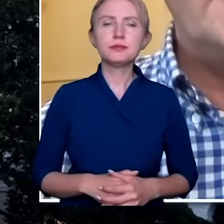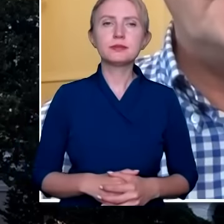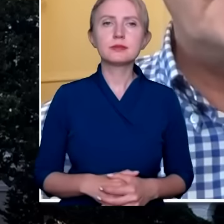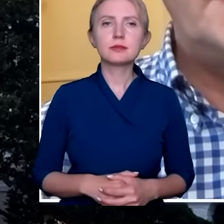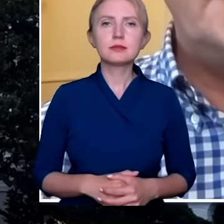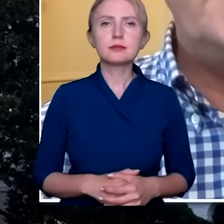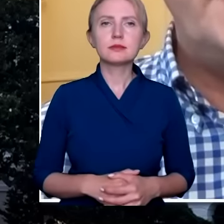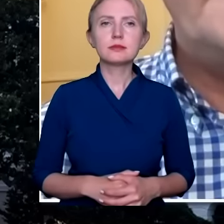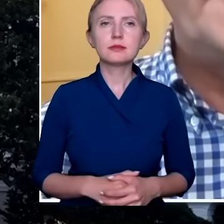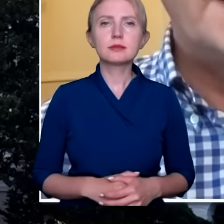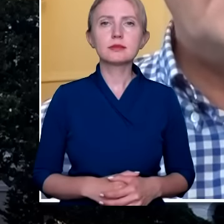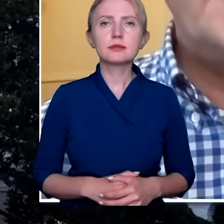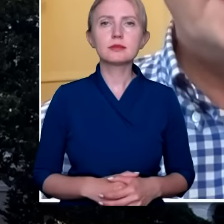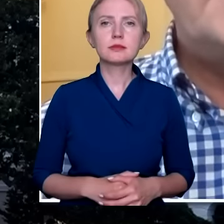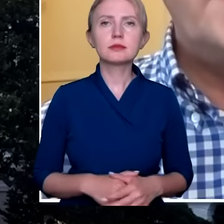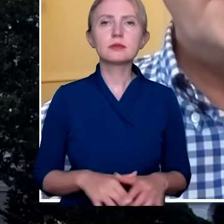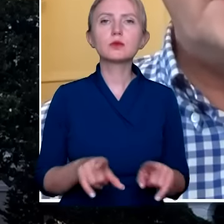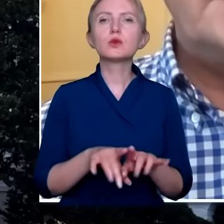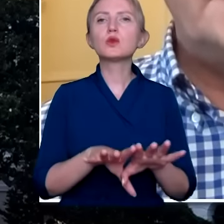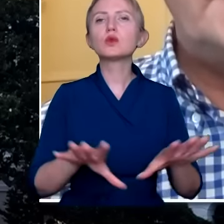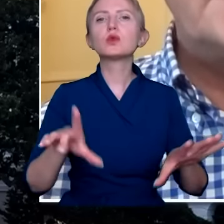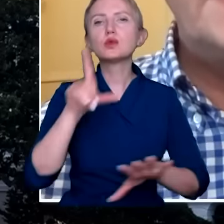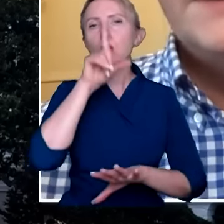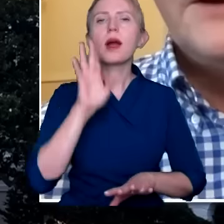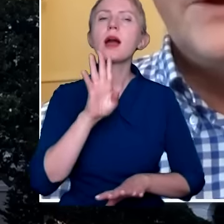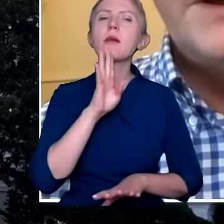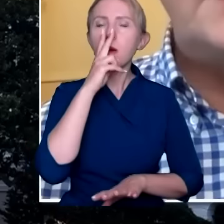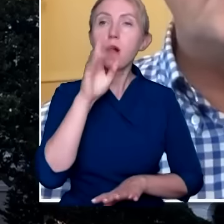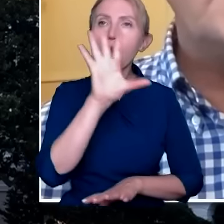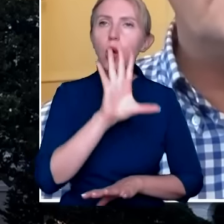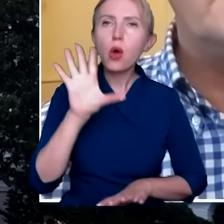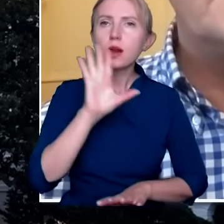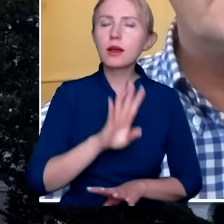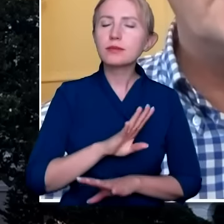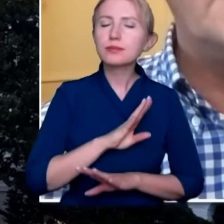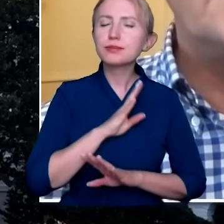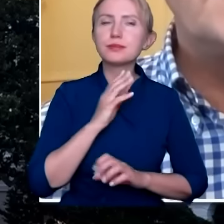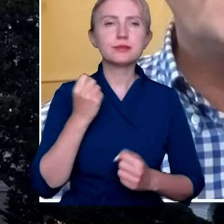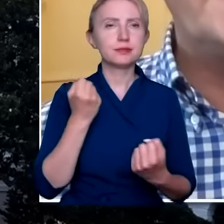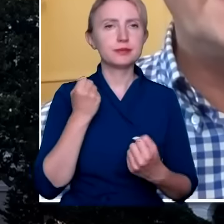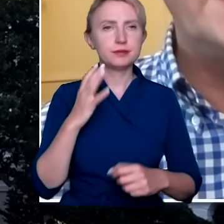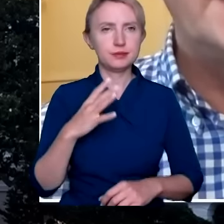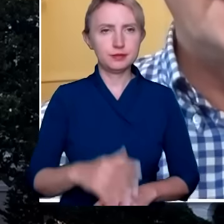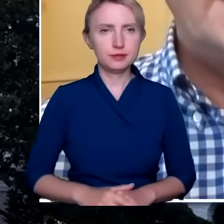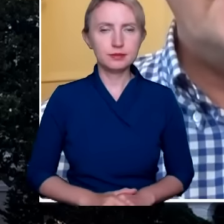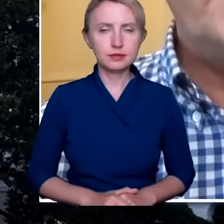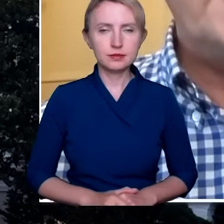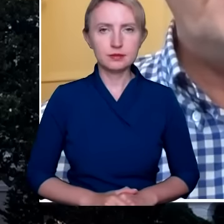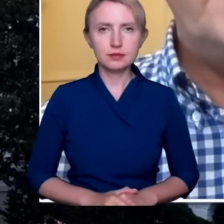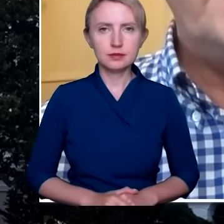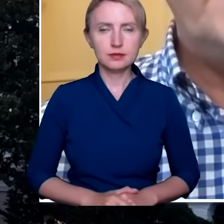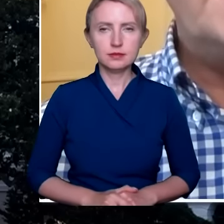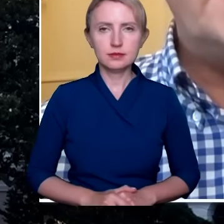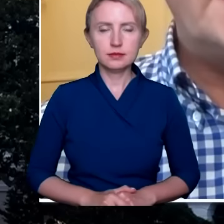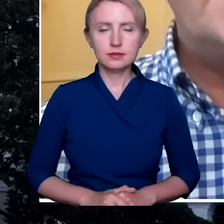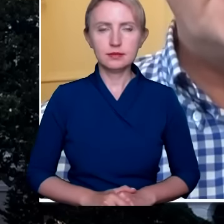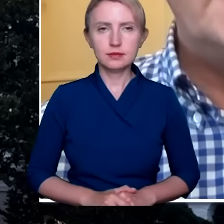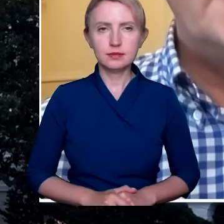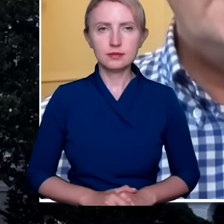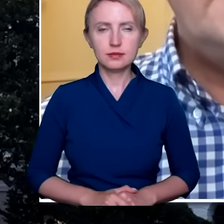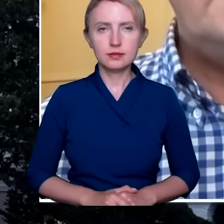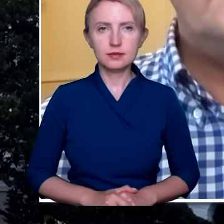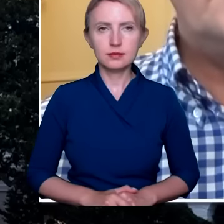się ogromnej liczbie Amerykanów oglądających, nie tylko Amerykanów, oglądających tę scenę w telewizji.